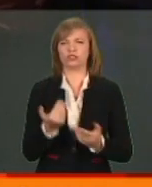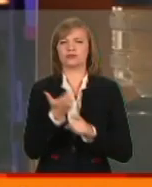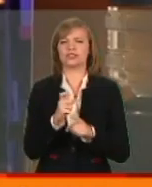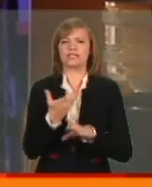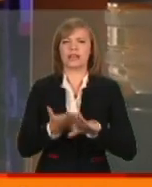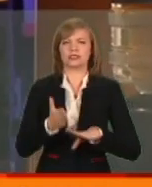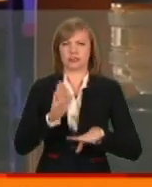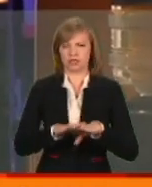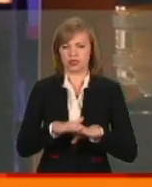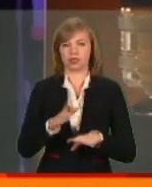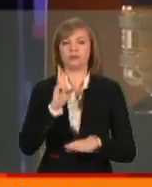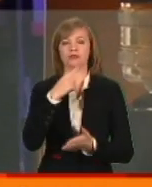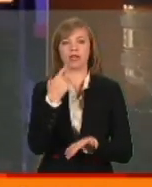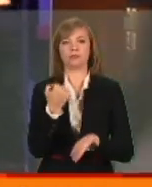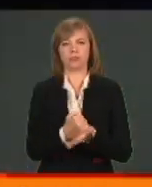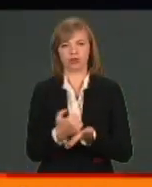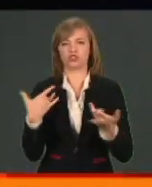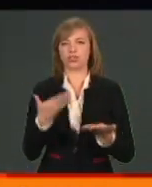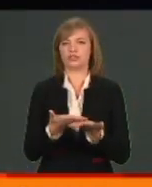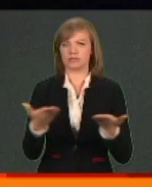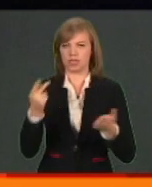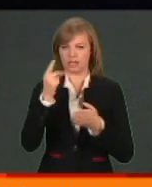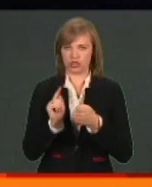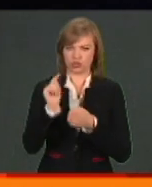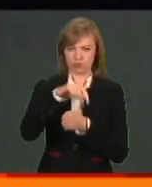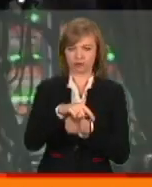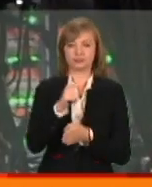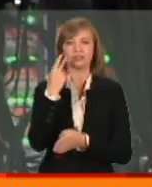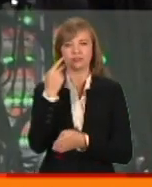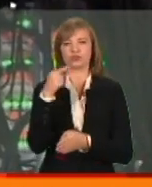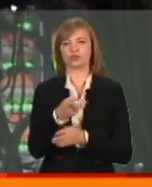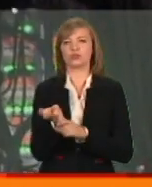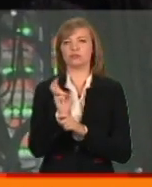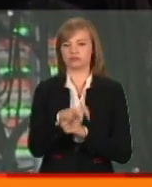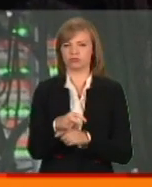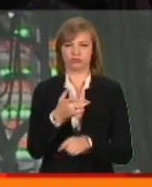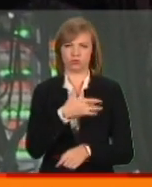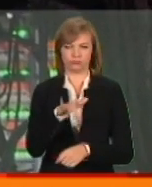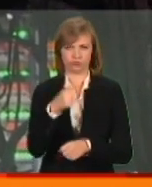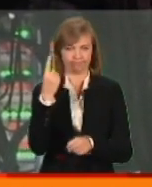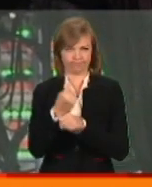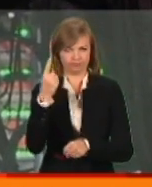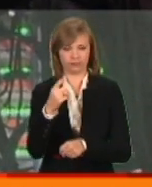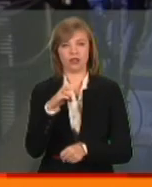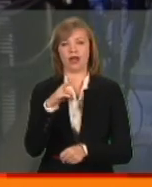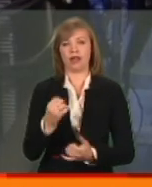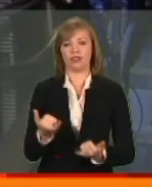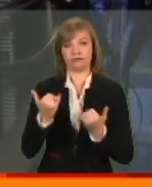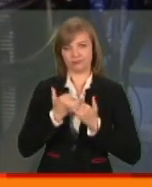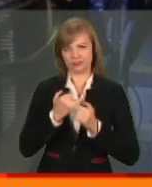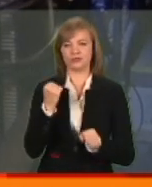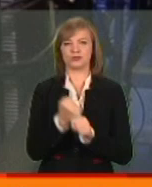надскладний організм. Як підтвердження, сцена з іншого боку. Зазвичай сюди проходити суворо заборонено, але для